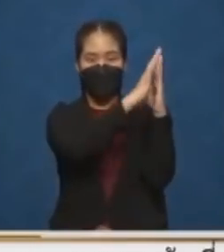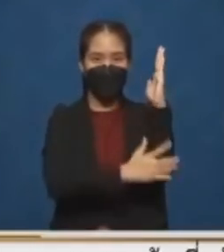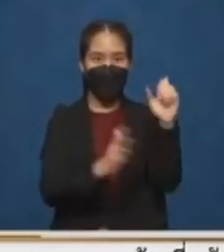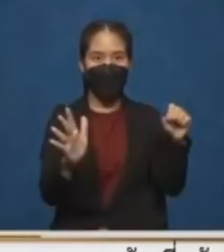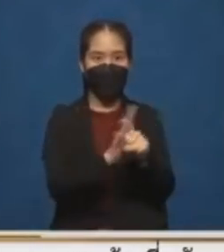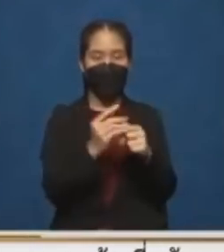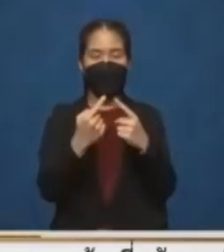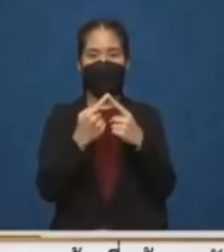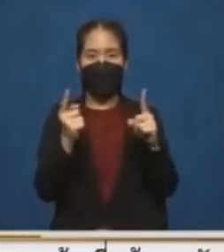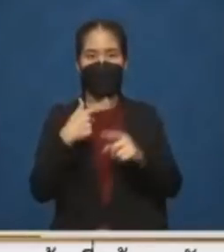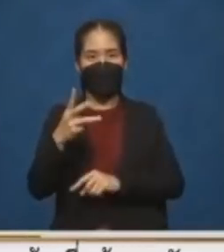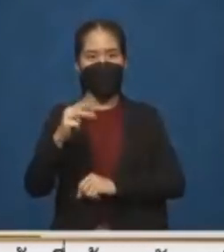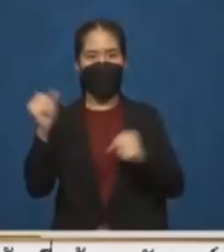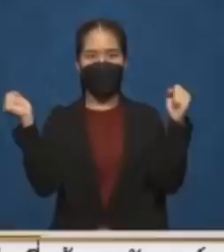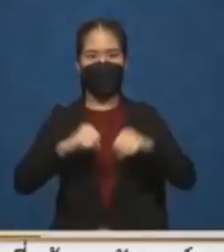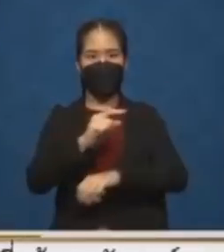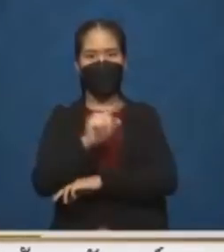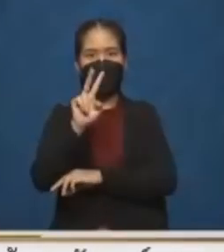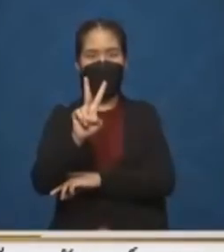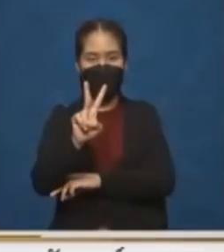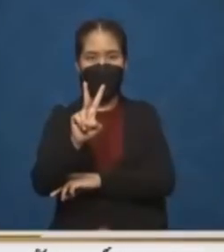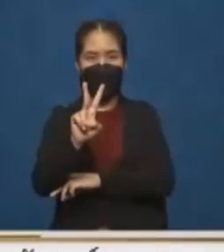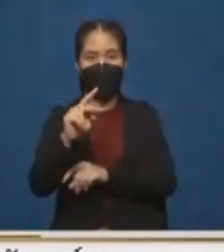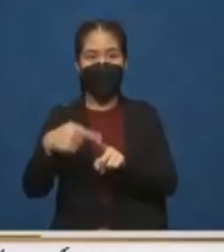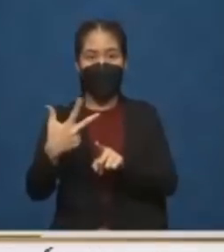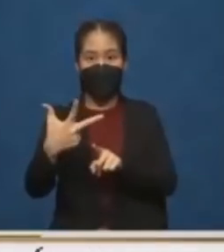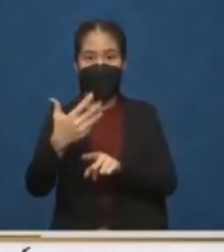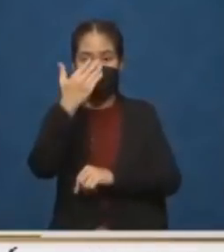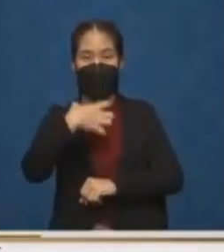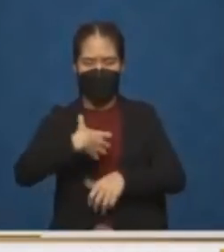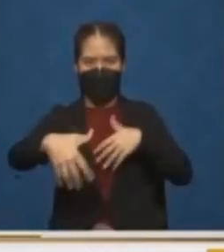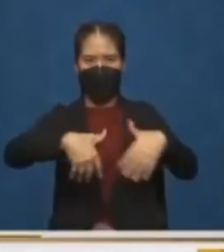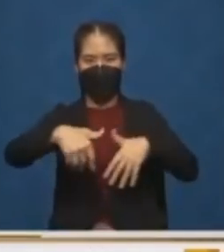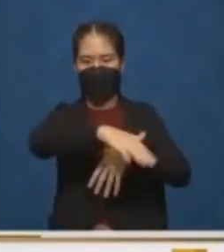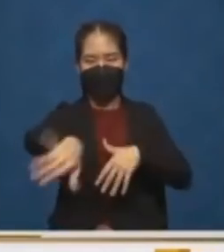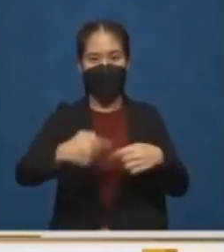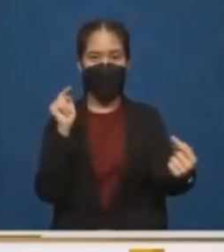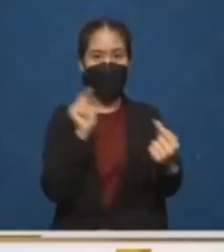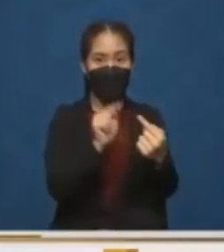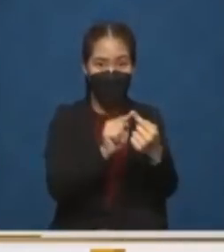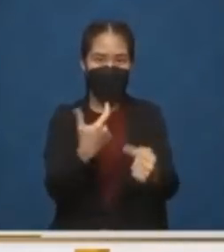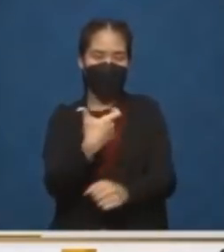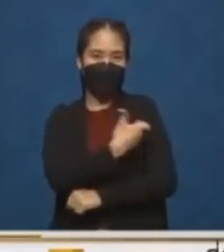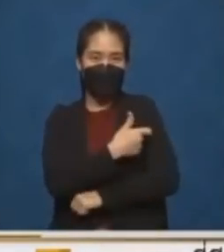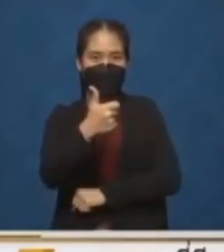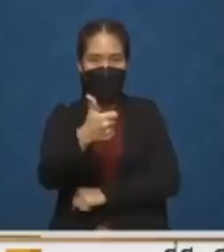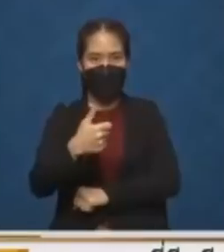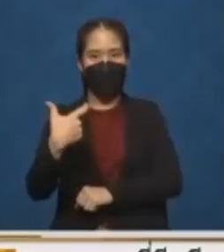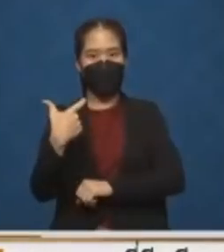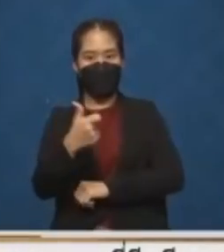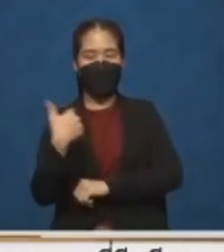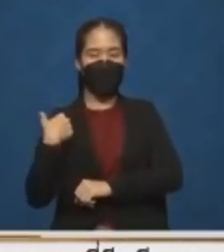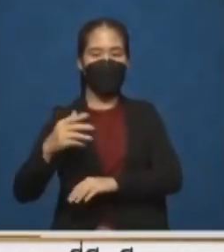มอเมวนที่ 2 มีนาคมเพื่อให้คนไยได้เข้าถึงวักซีนอย่ทวถึง และมีประสิธภาพข้อเทศจรปากฏว